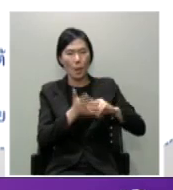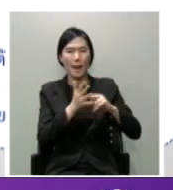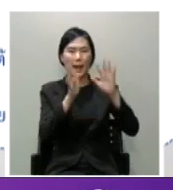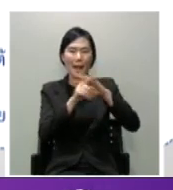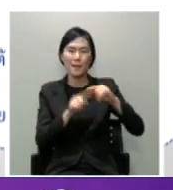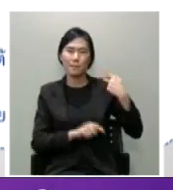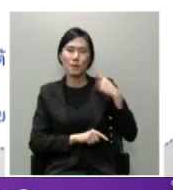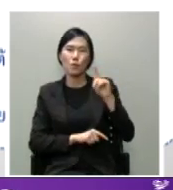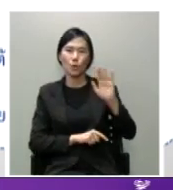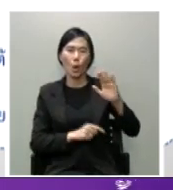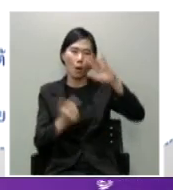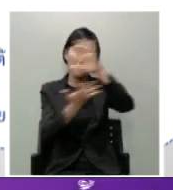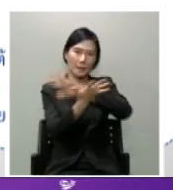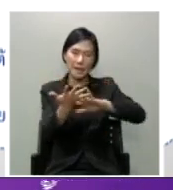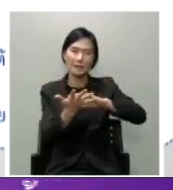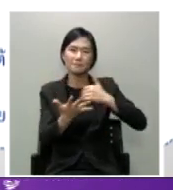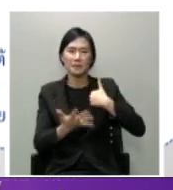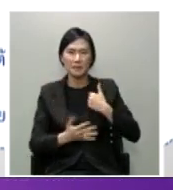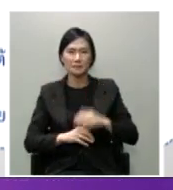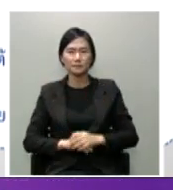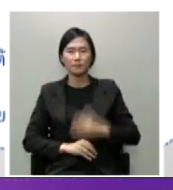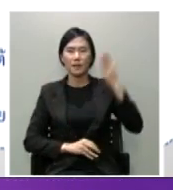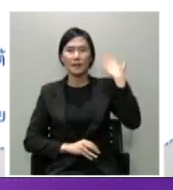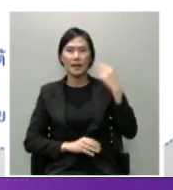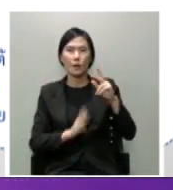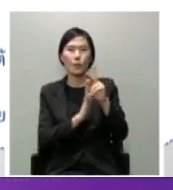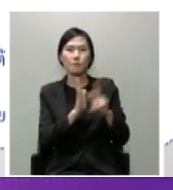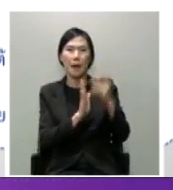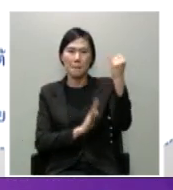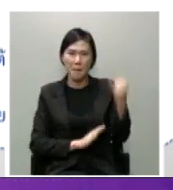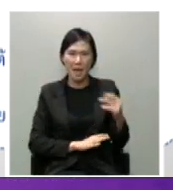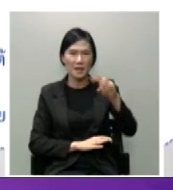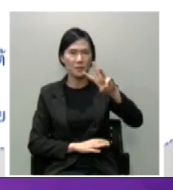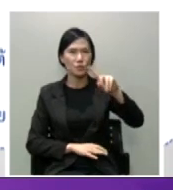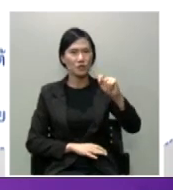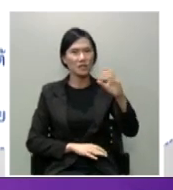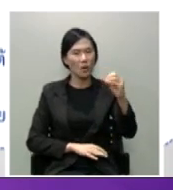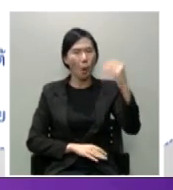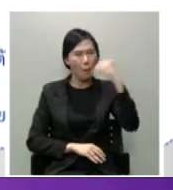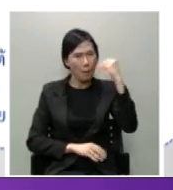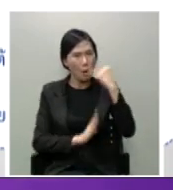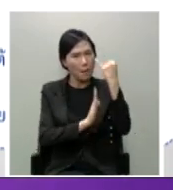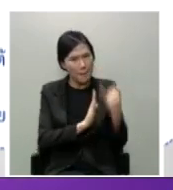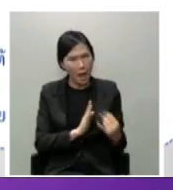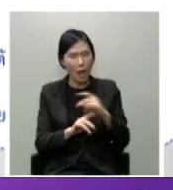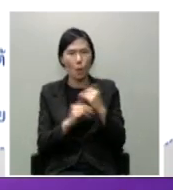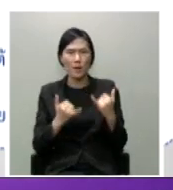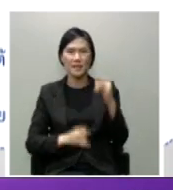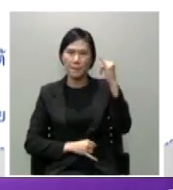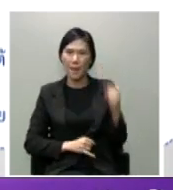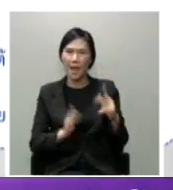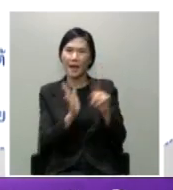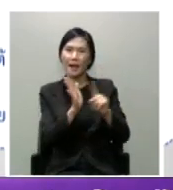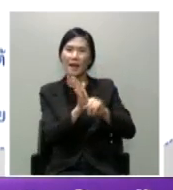วข้องแล้วในวันนั้นเราก็แพ้คดีใน WTO มาแล้วหลายครั้งวันนี้แพ้มาแล้ว4